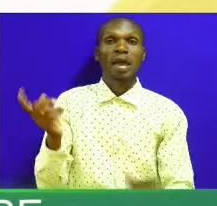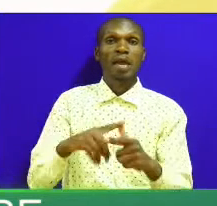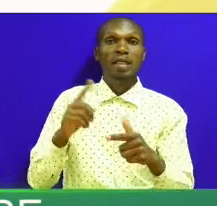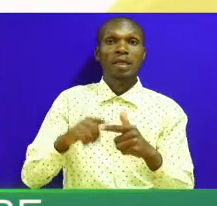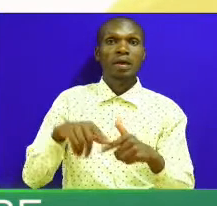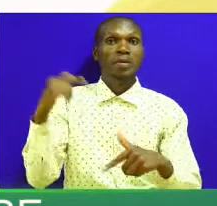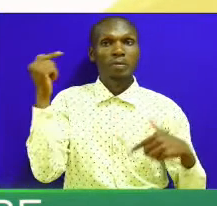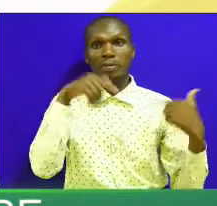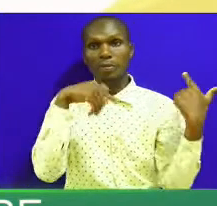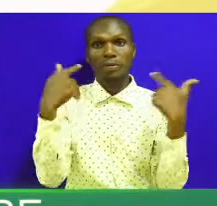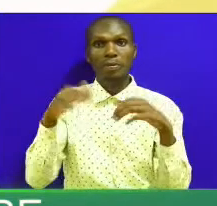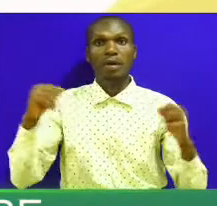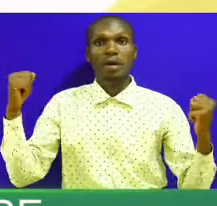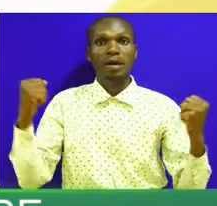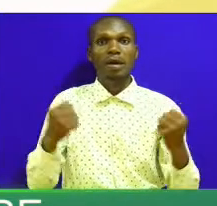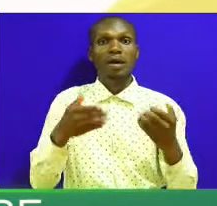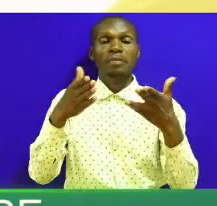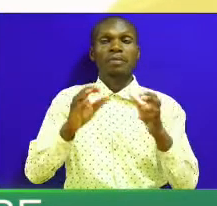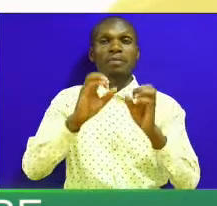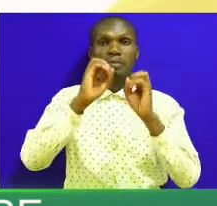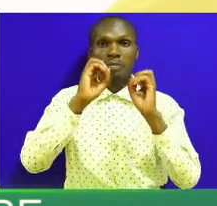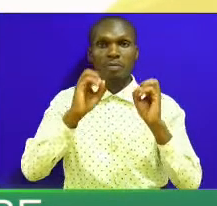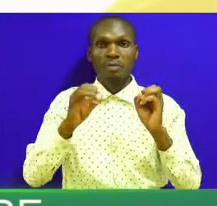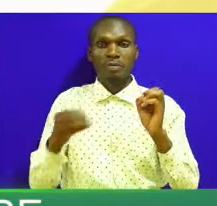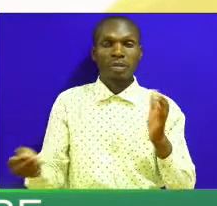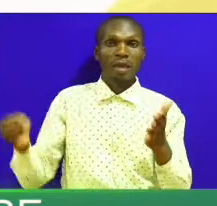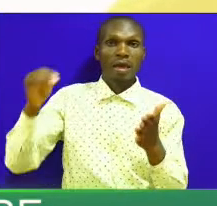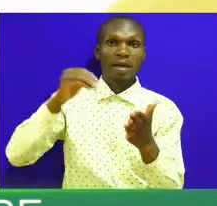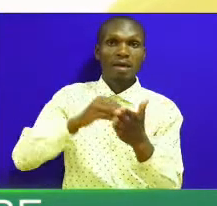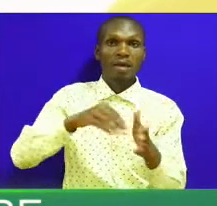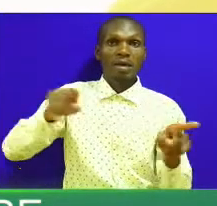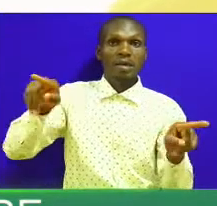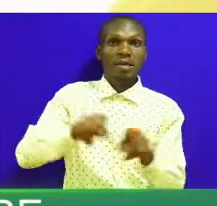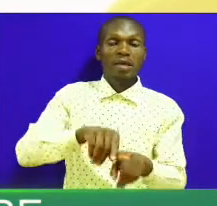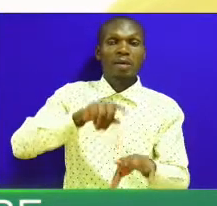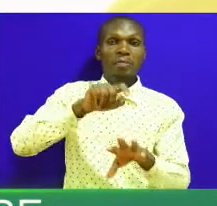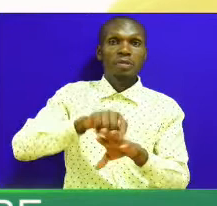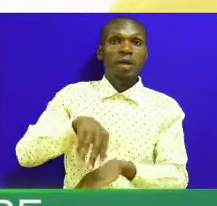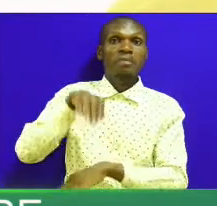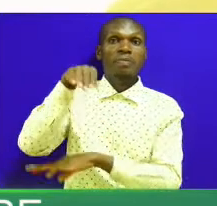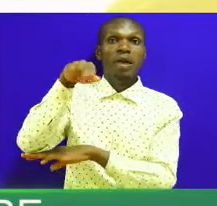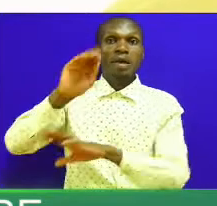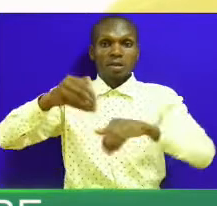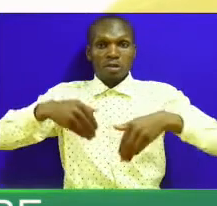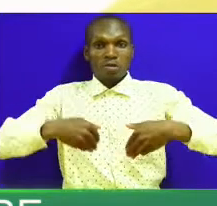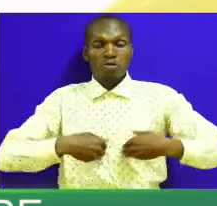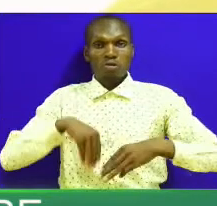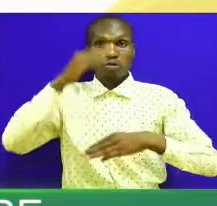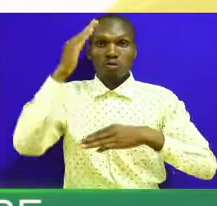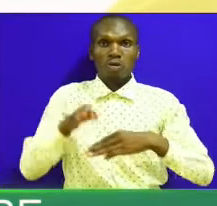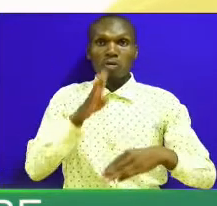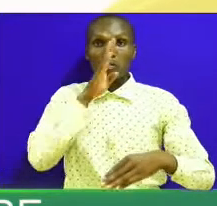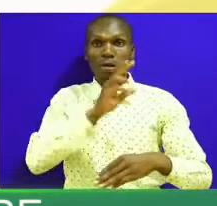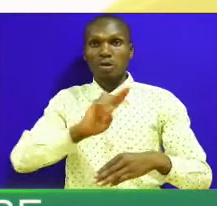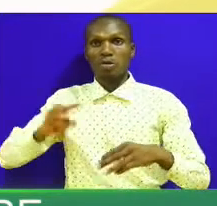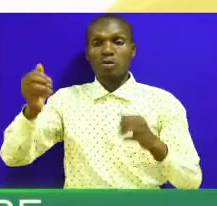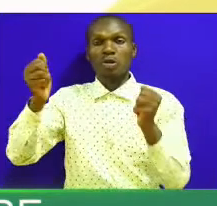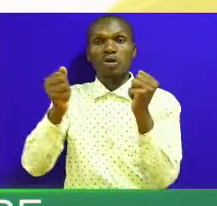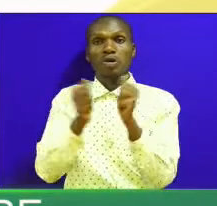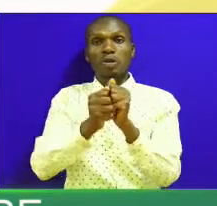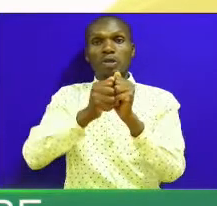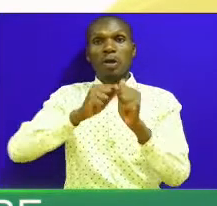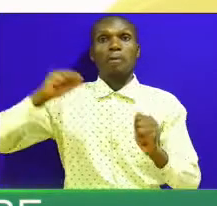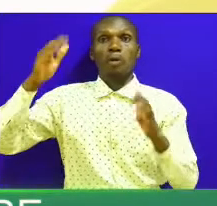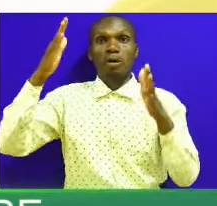chigo chiko ni kiwa ase county yo ni go chinga ke chenya reka ko bori ya site ba base wancha ko tume kuna bana siasa aso koleta